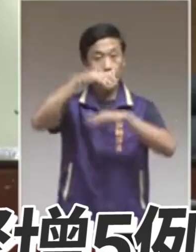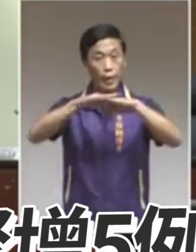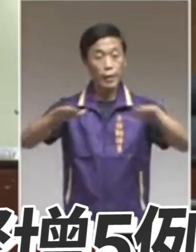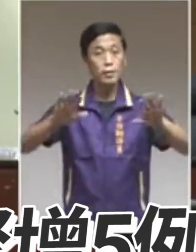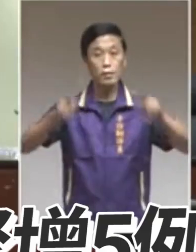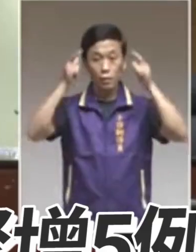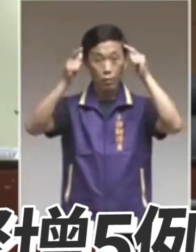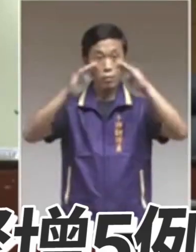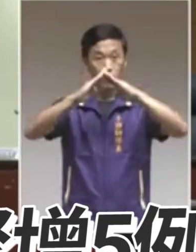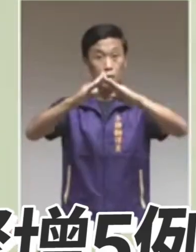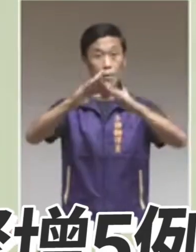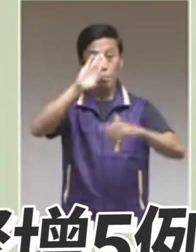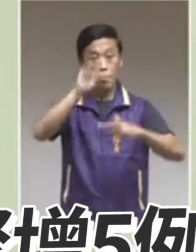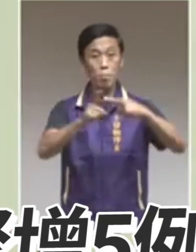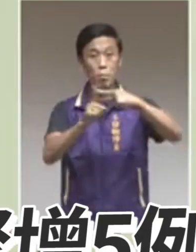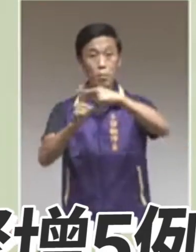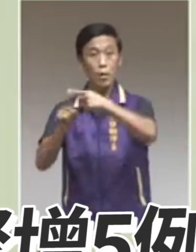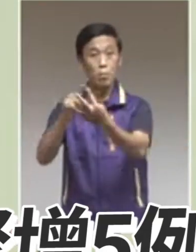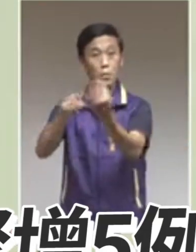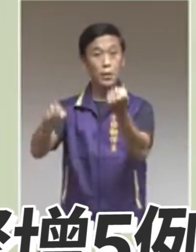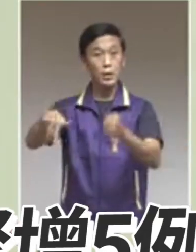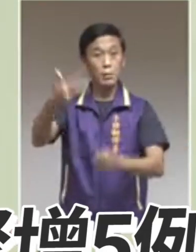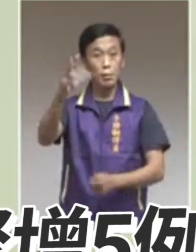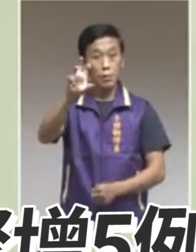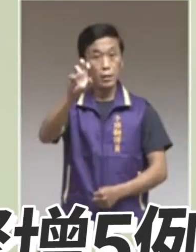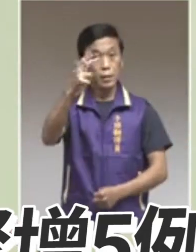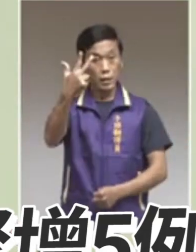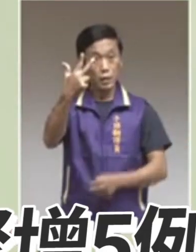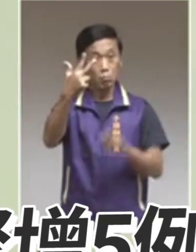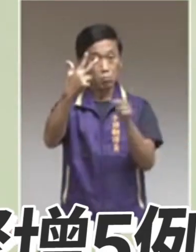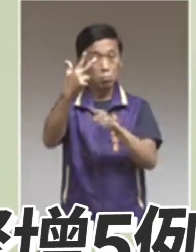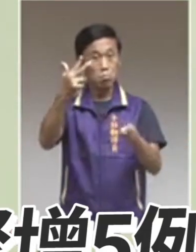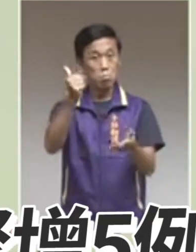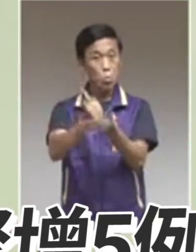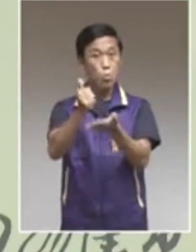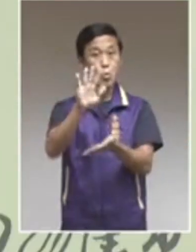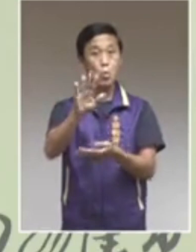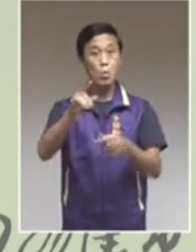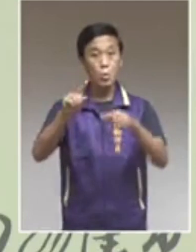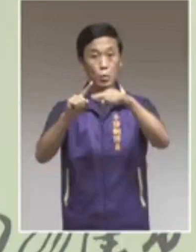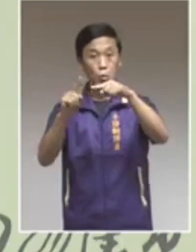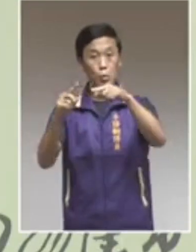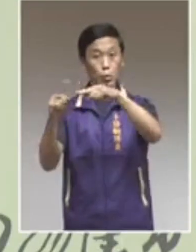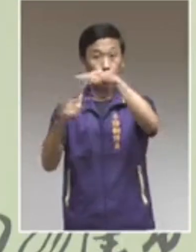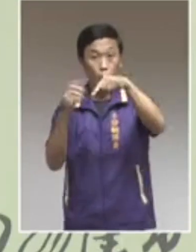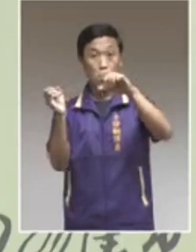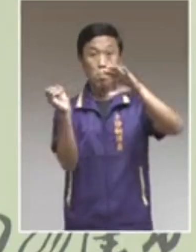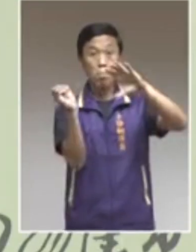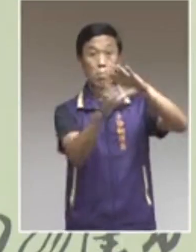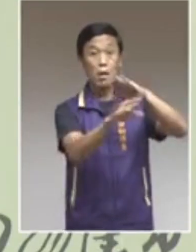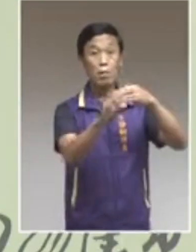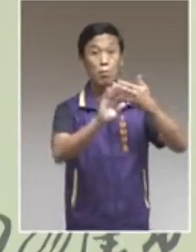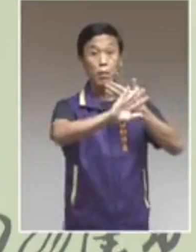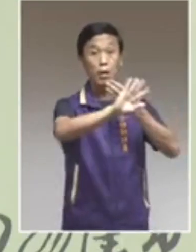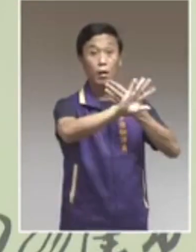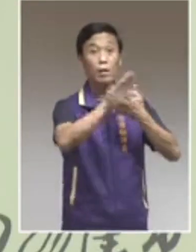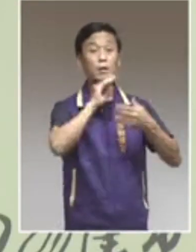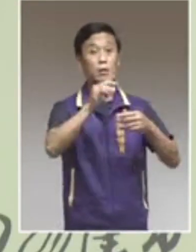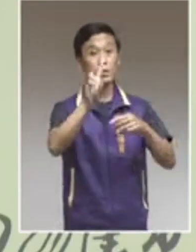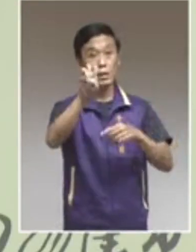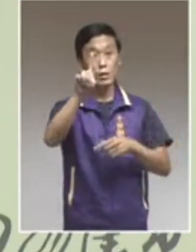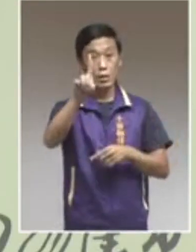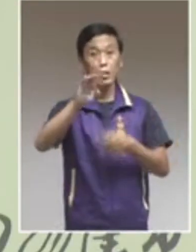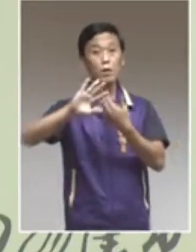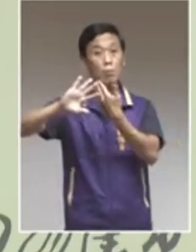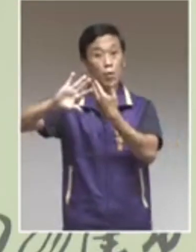今天高雄市是787例，转衔案件数有31例，这个是包括一